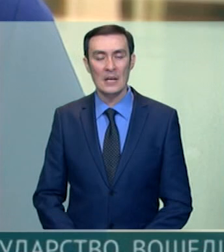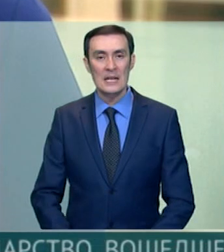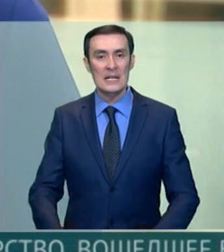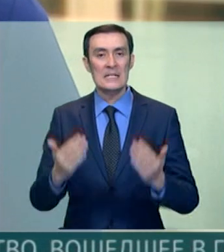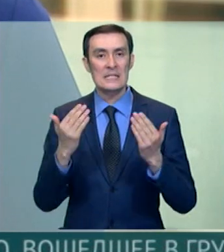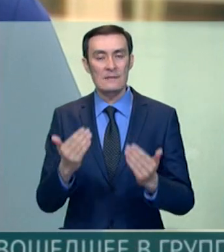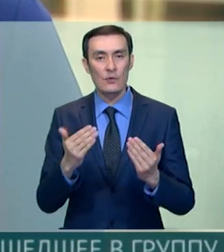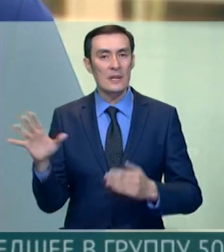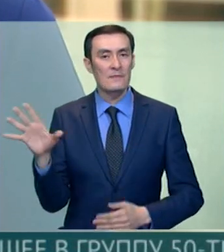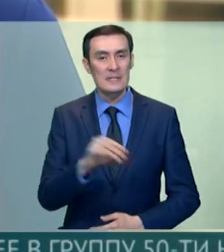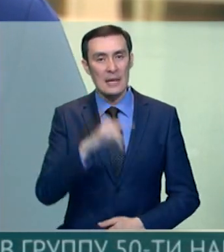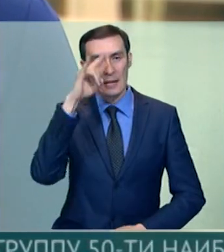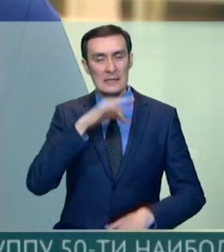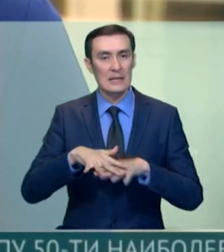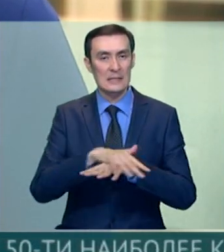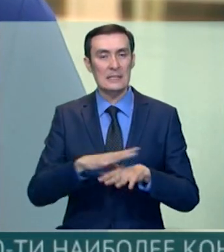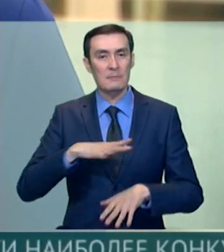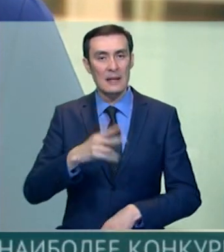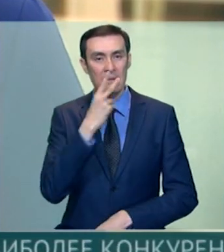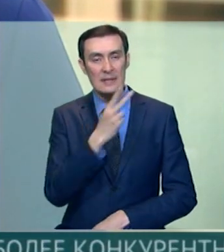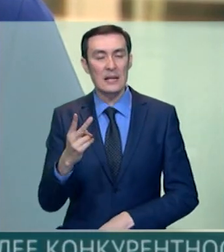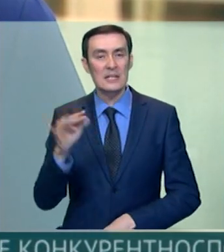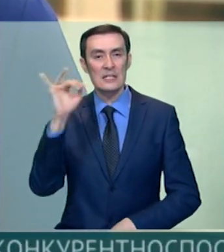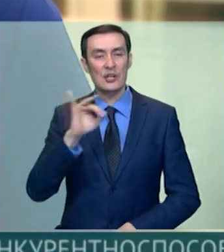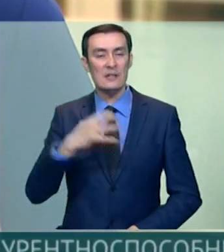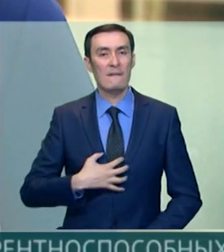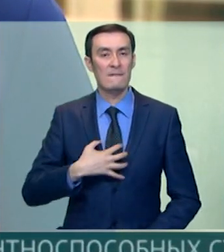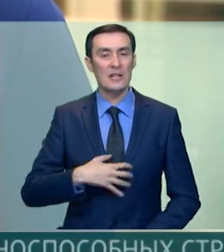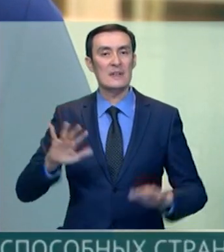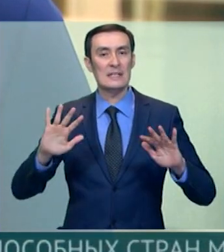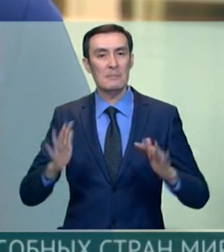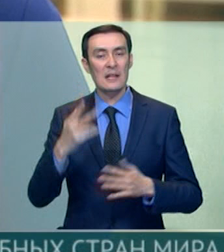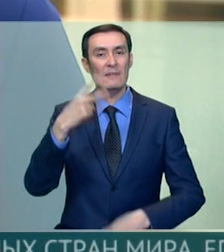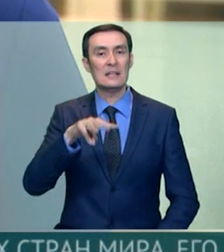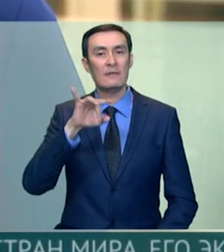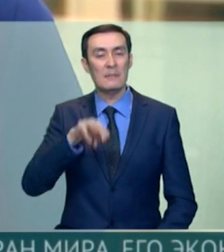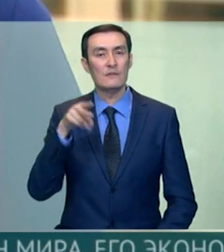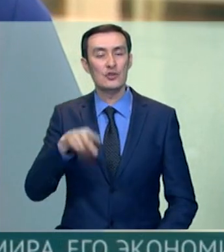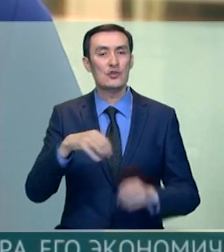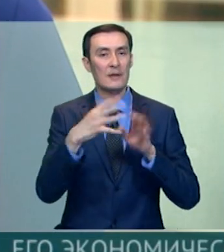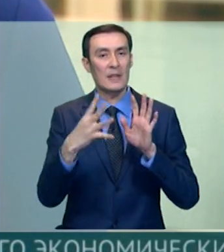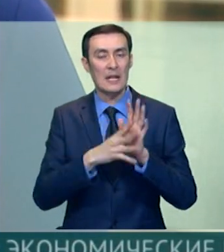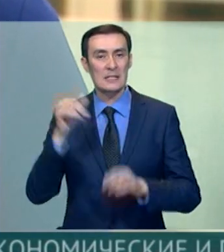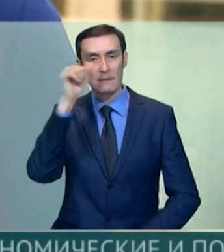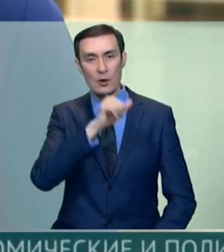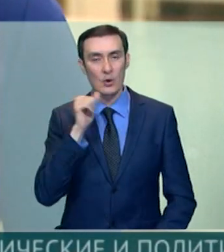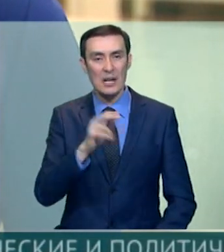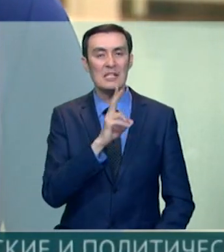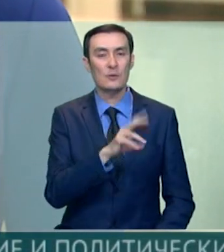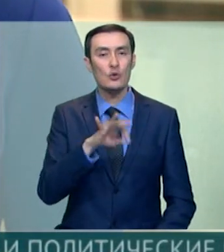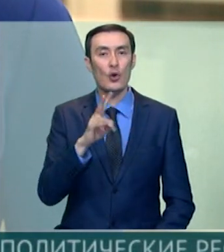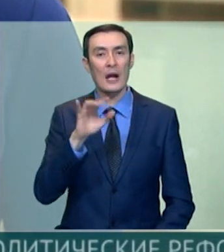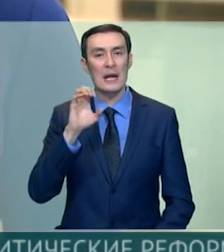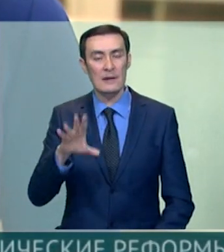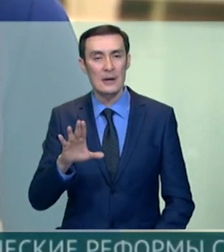Сегодня все казахстанцы стали свидетелями исторического события. 20 марта 2019 года Касым-Жомарт